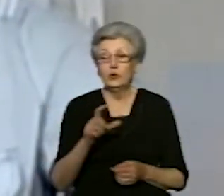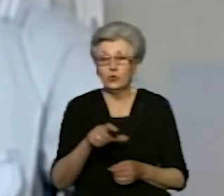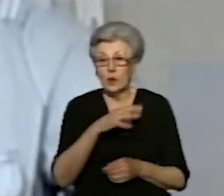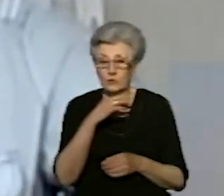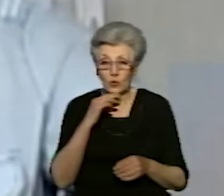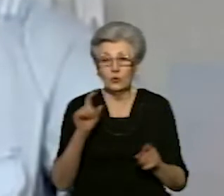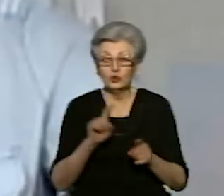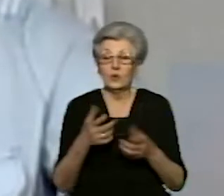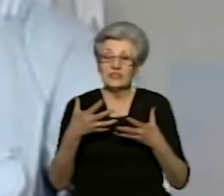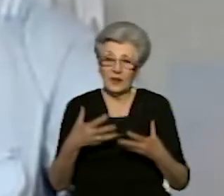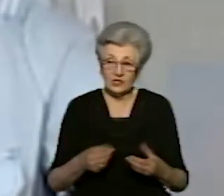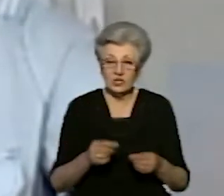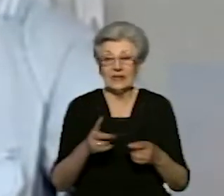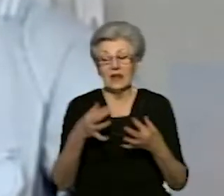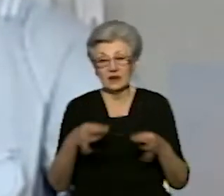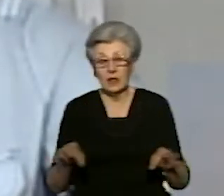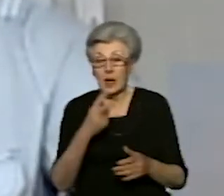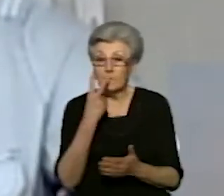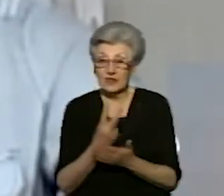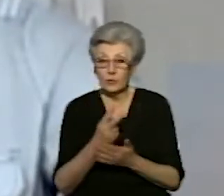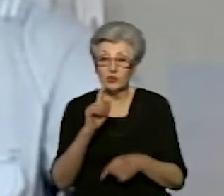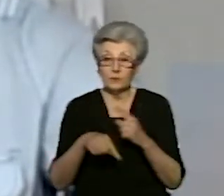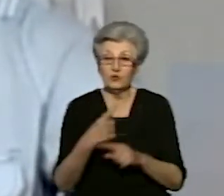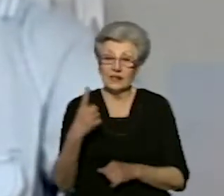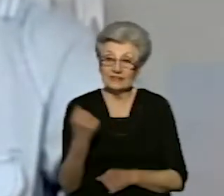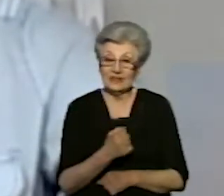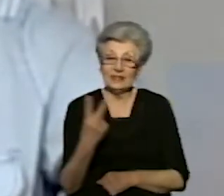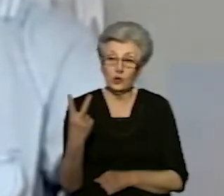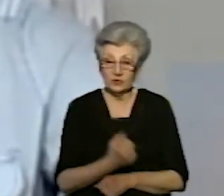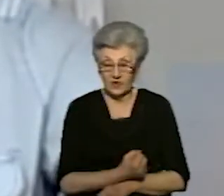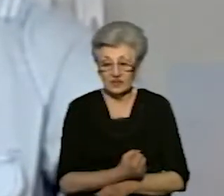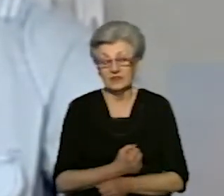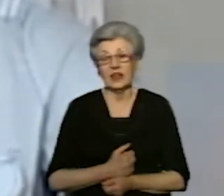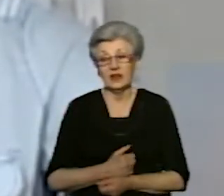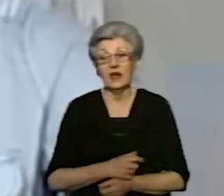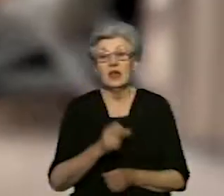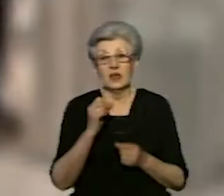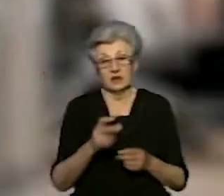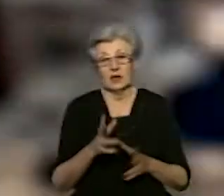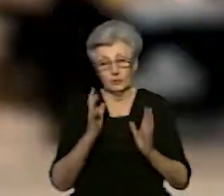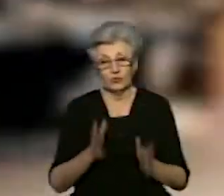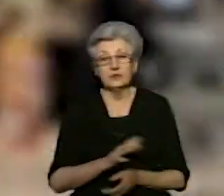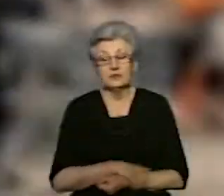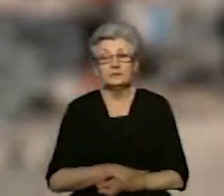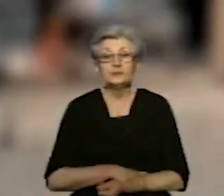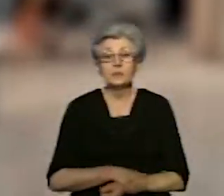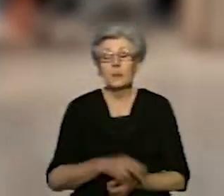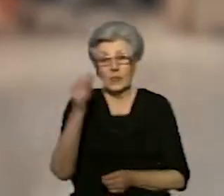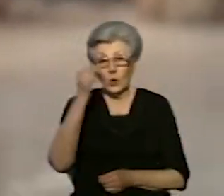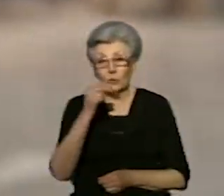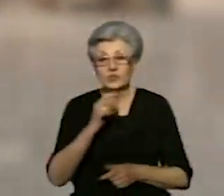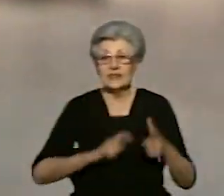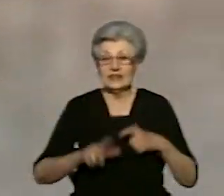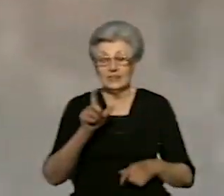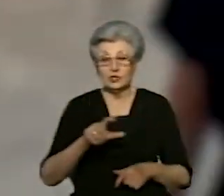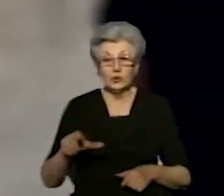чего смягчили и посмотрят через неделю-две, не повысилось ли количество новых зараженных. Учні та студенти навчальні